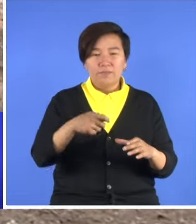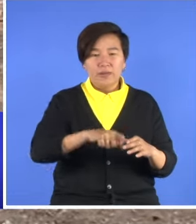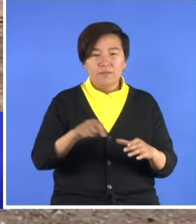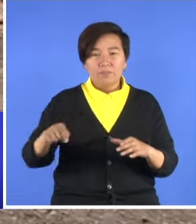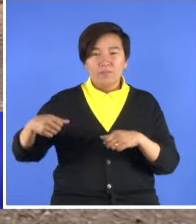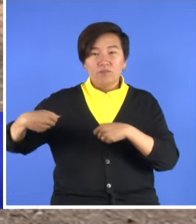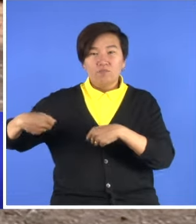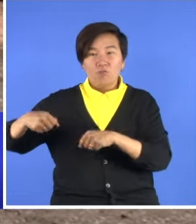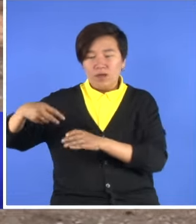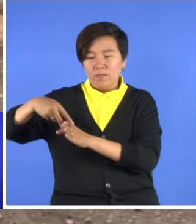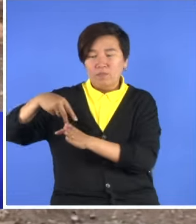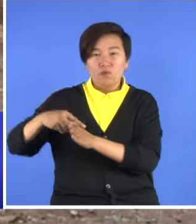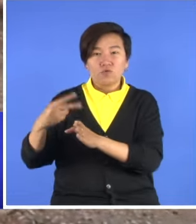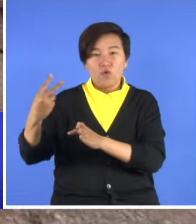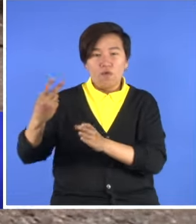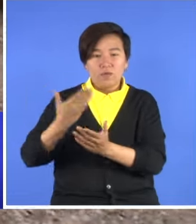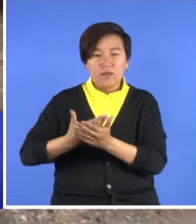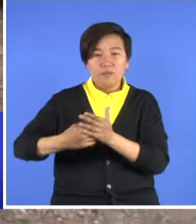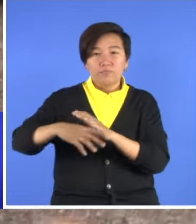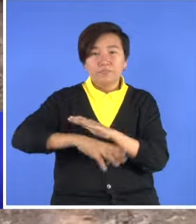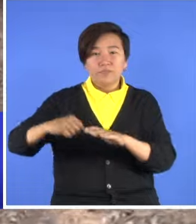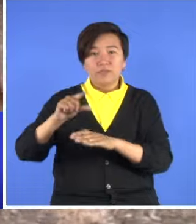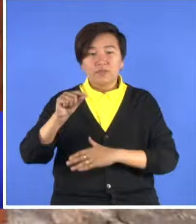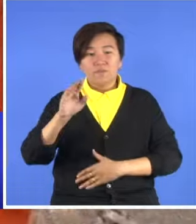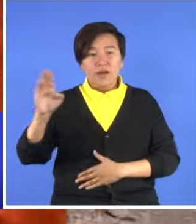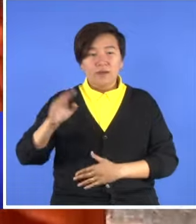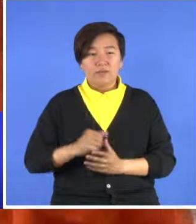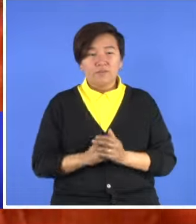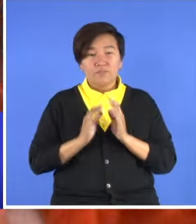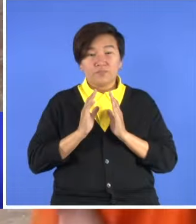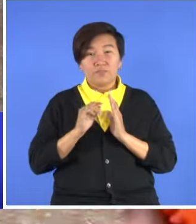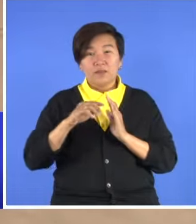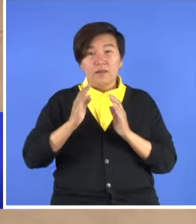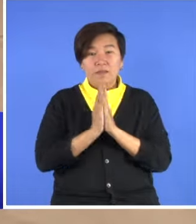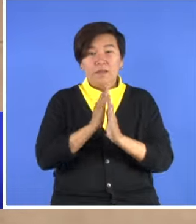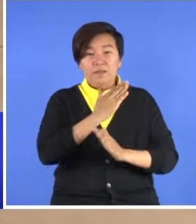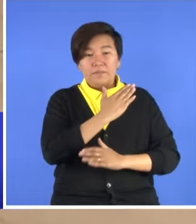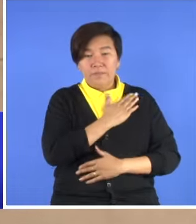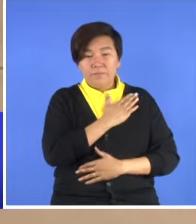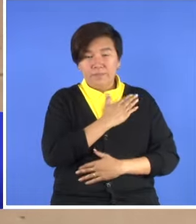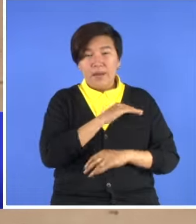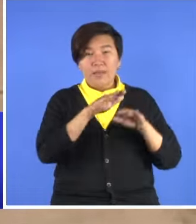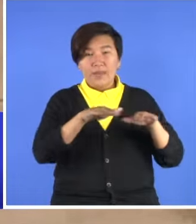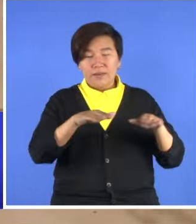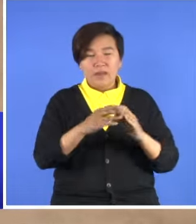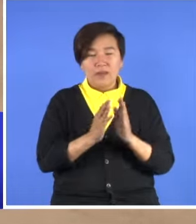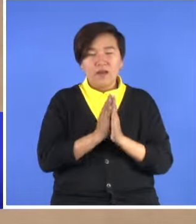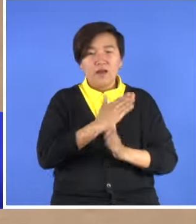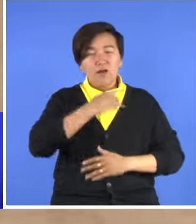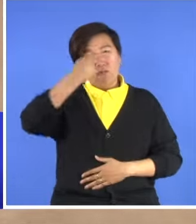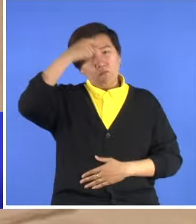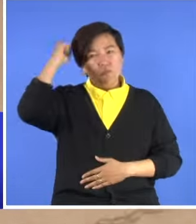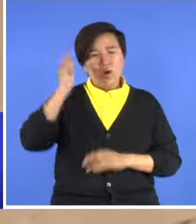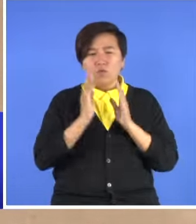20บาทว่าอย่างงั้นสามเณรกลุ่มแรก 3รูปเล่าให้ฟังบอกว่าที่วัดเนี่ยมีเณรมาบวชอยู่ประมาณสัก 20รูปวันเกิดเหตุช่วงออก